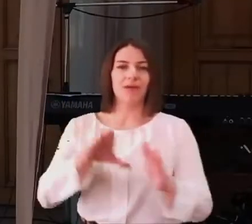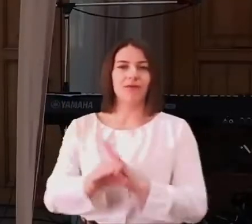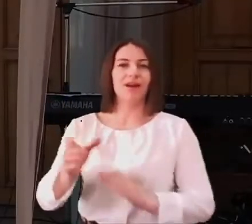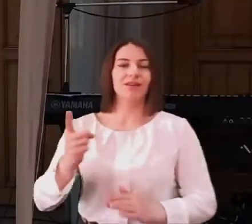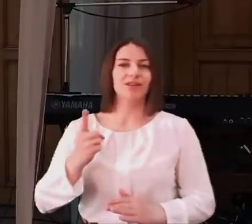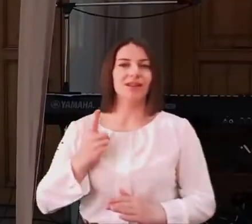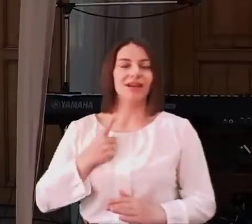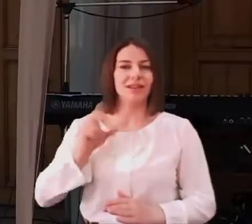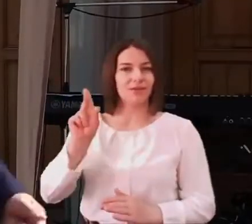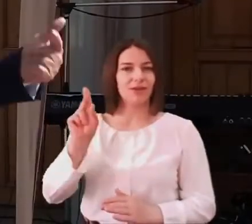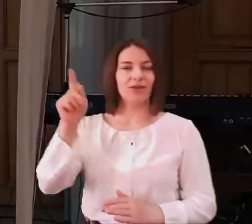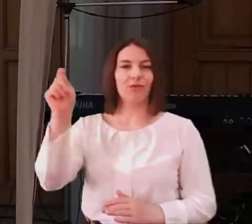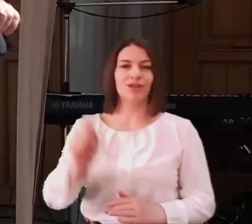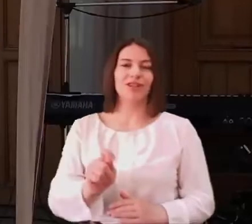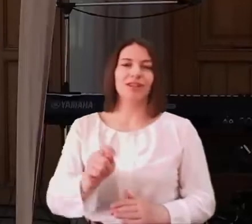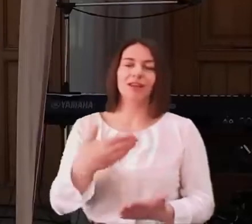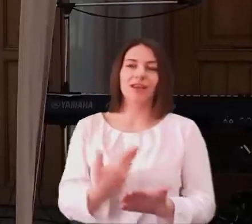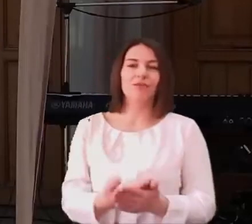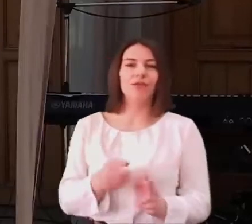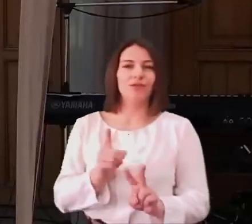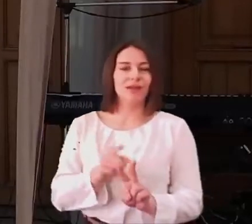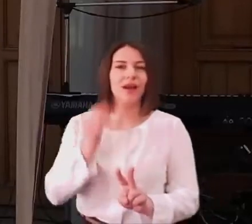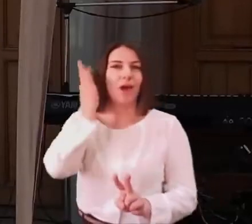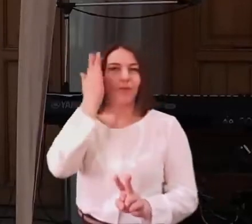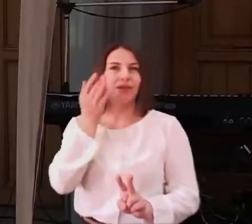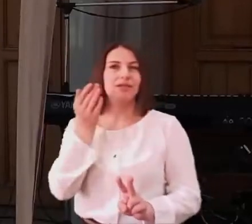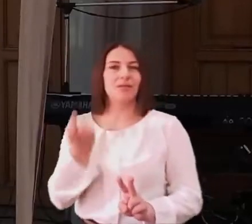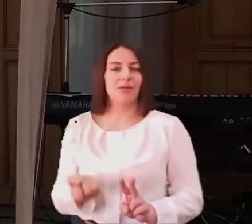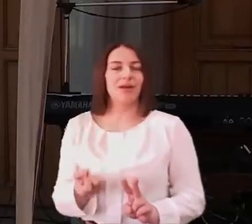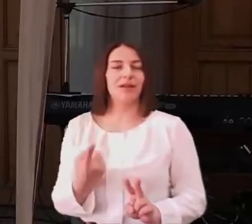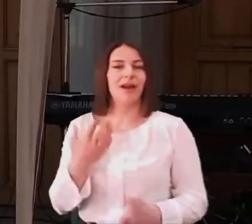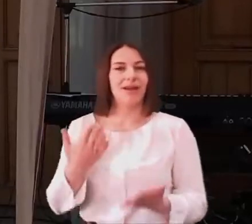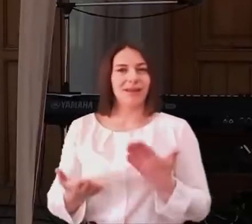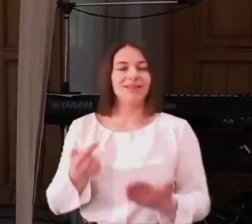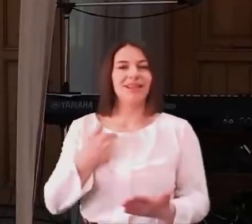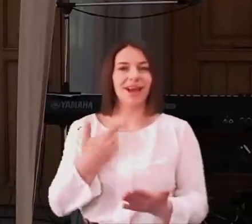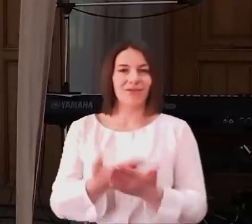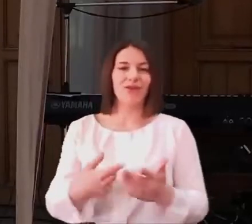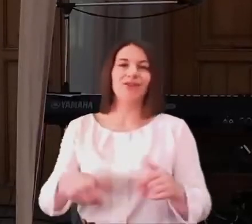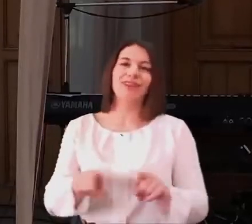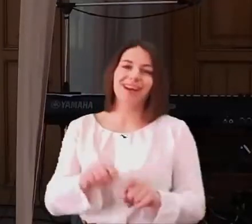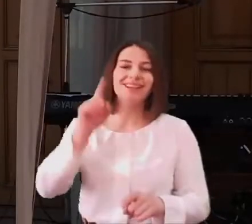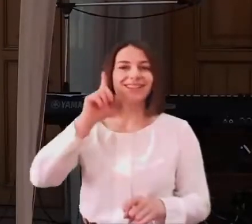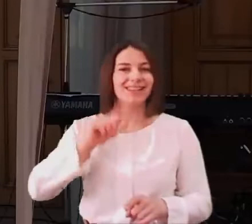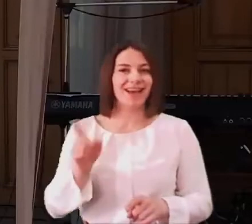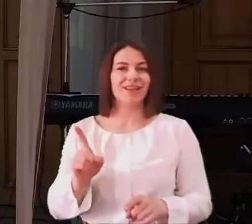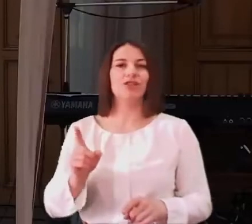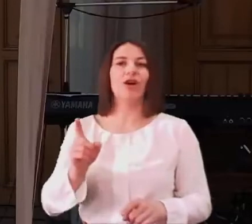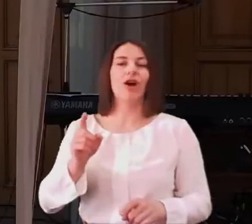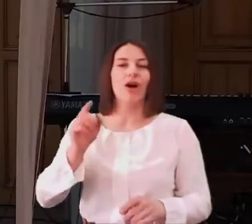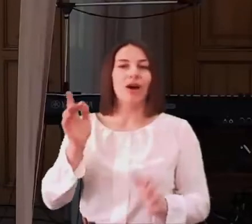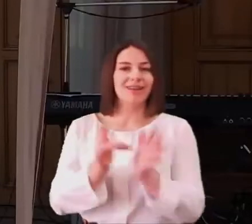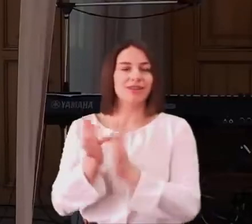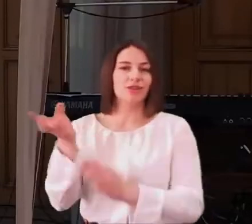Христос. И тут у меня вторая мысль возникает. А если я вот так, зная, что Христос придет через неделю, захочу поменять